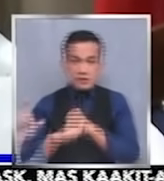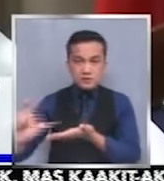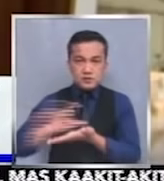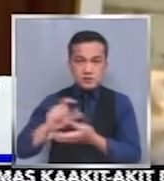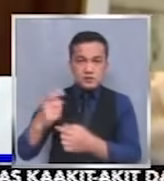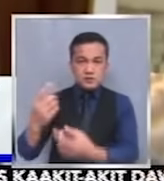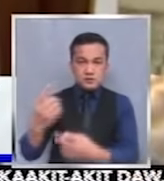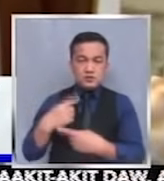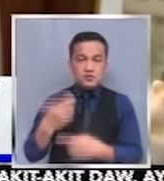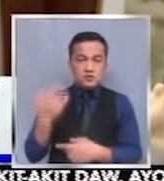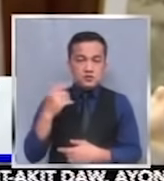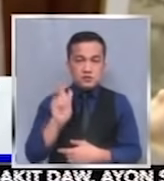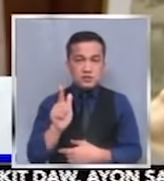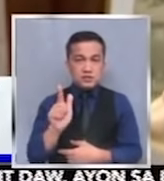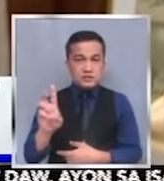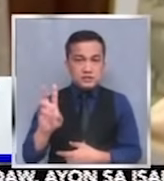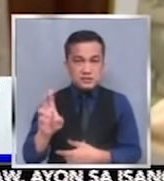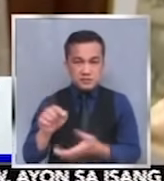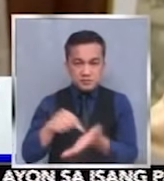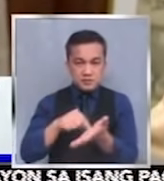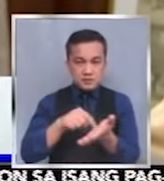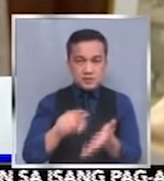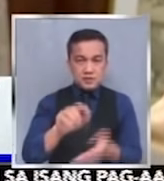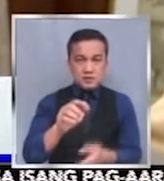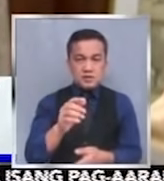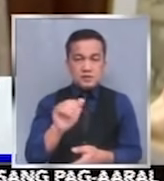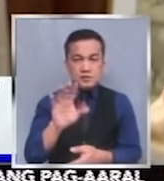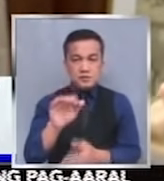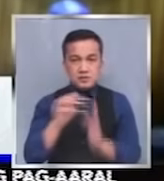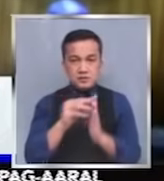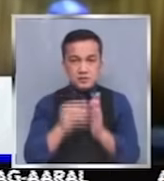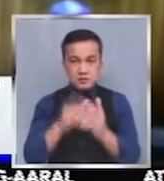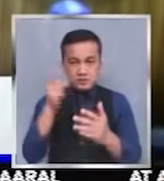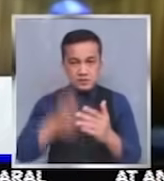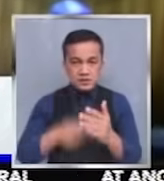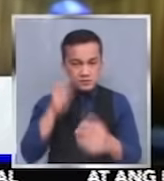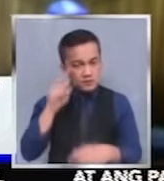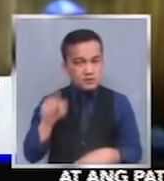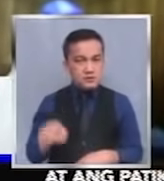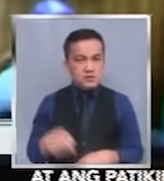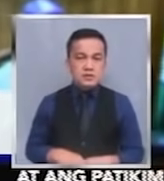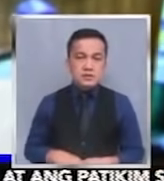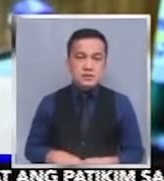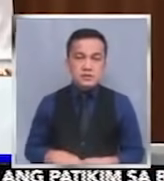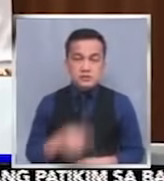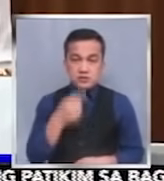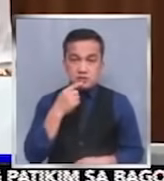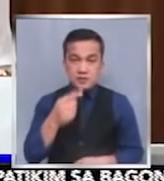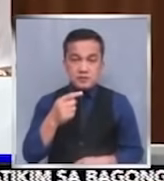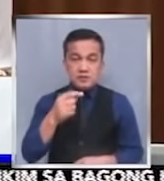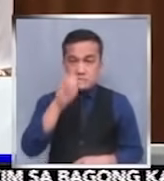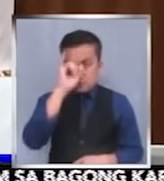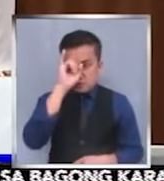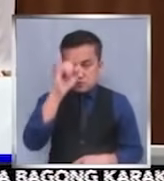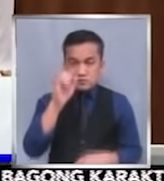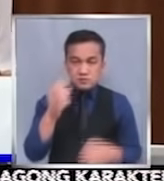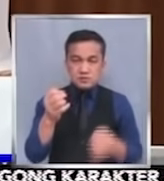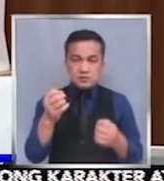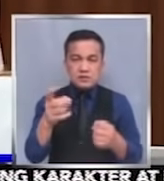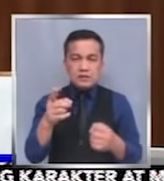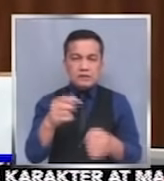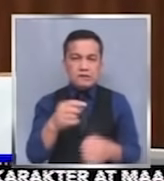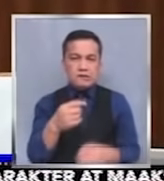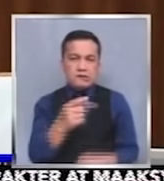At nagbayad nga raw siya ng 13 million pesos na buwis para dito. Nilinaw rin ni Moreno na dahil sa delikadesa, kaya